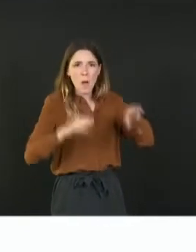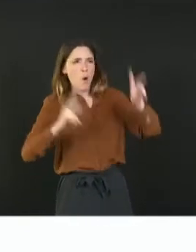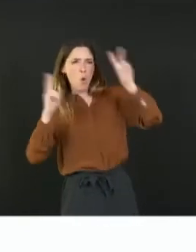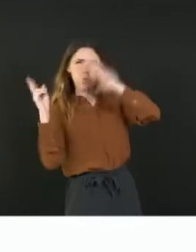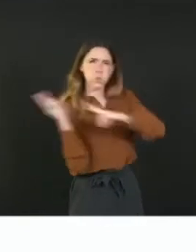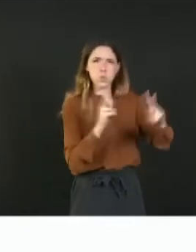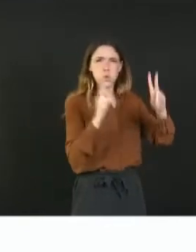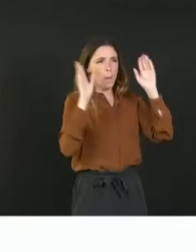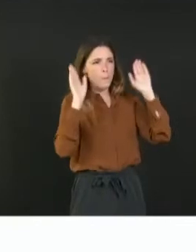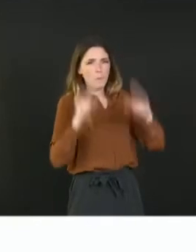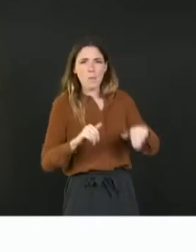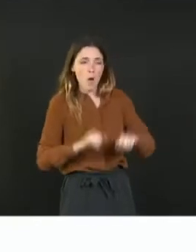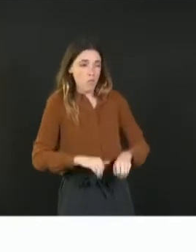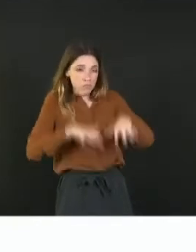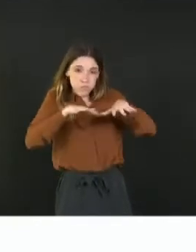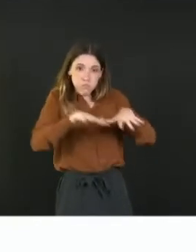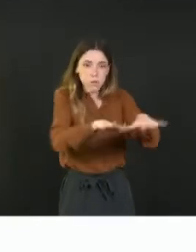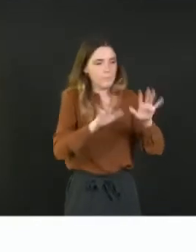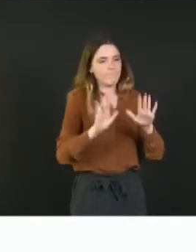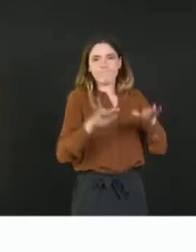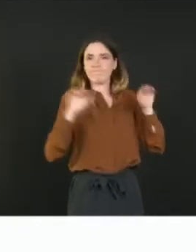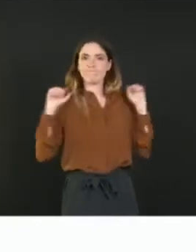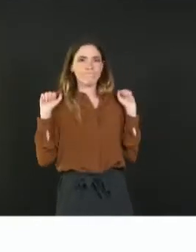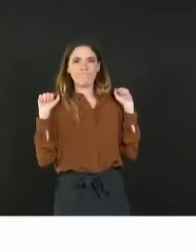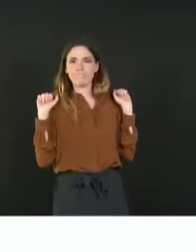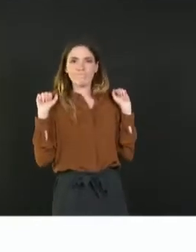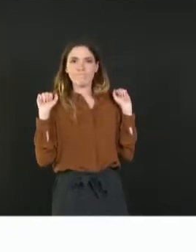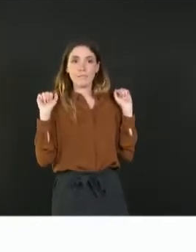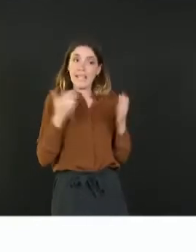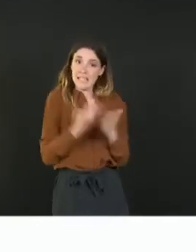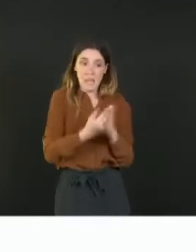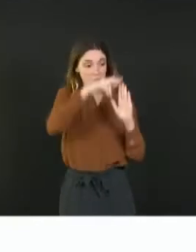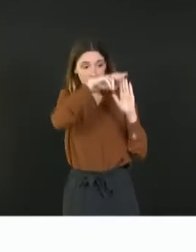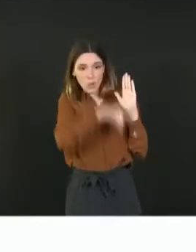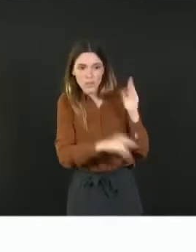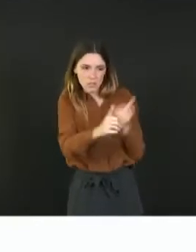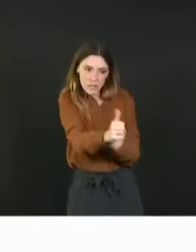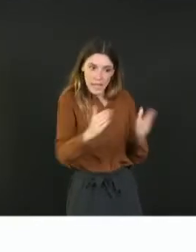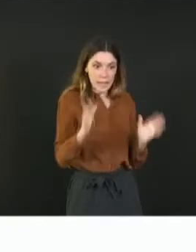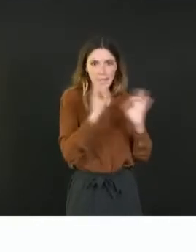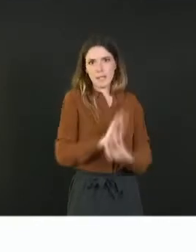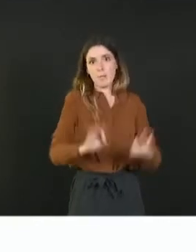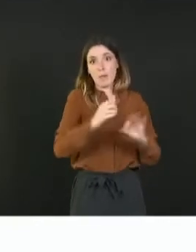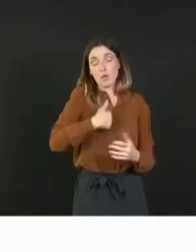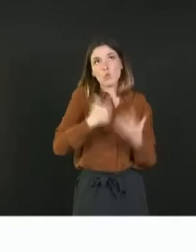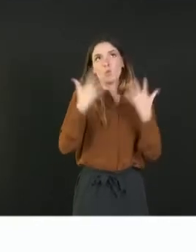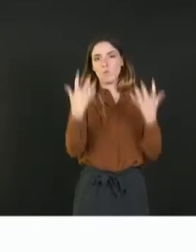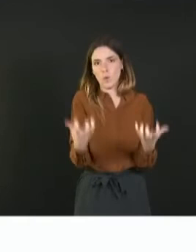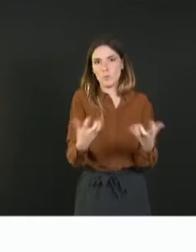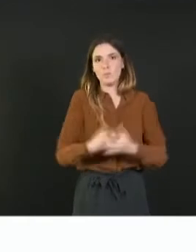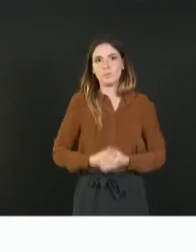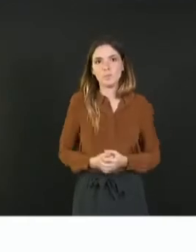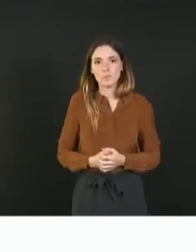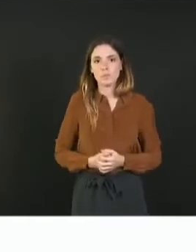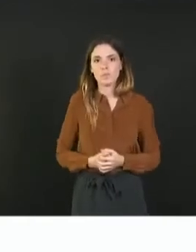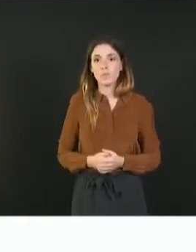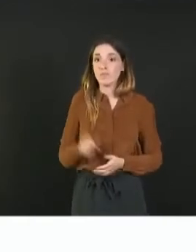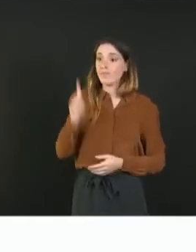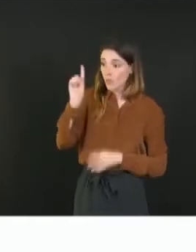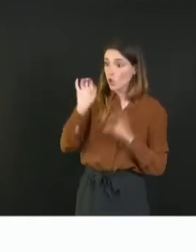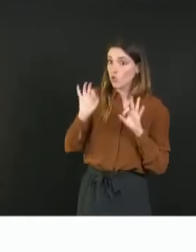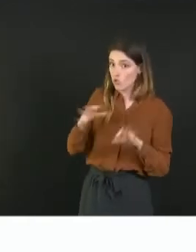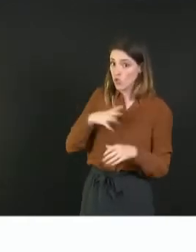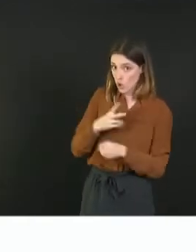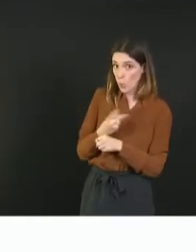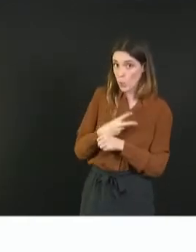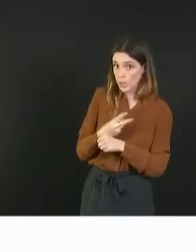pas. On n'a pas d'outils réglementaires, donc nous, on rêve d'en avoir un. Marc Barra. Il y a un outil qui est peu connu d'ailleurs, qui